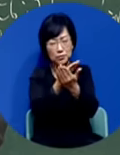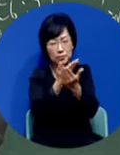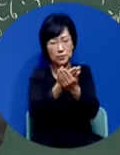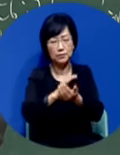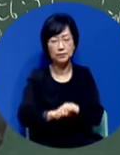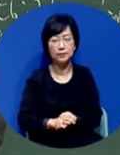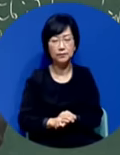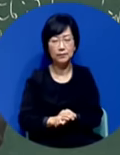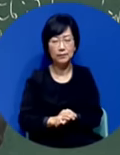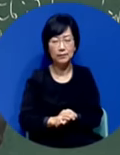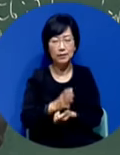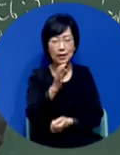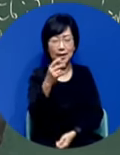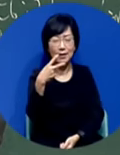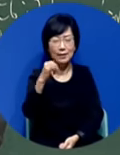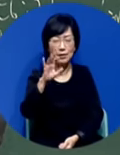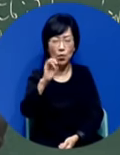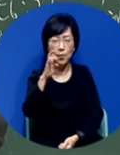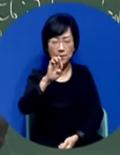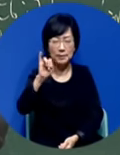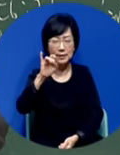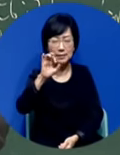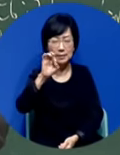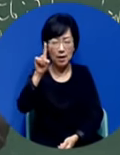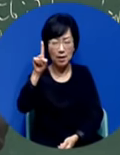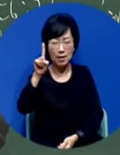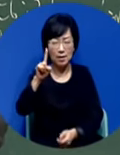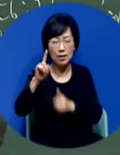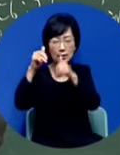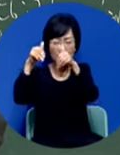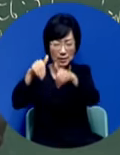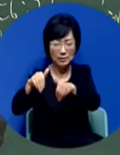주옵소서. 에티오피아 넷이 만나는 날이 되게 해